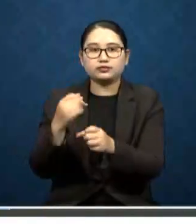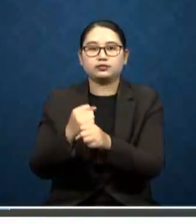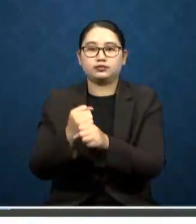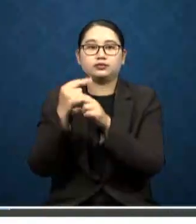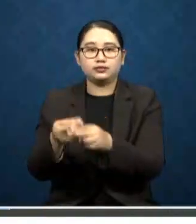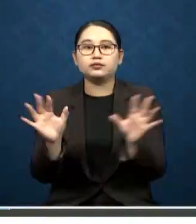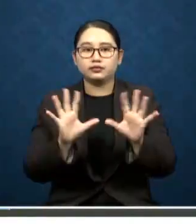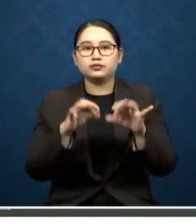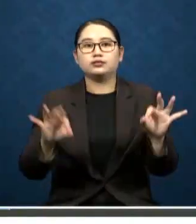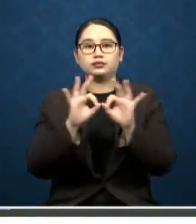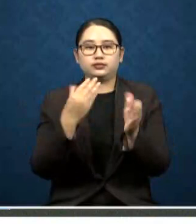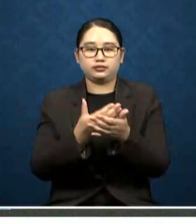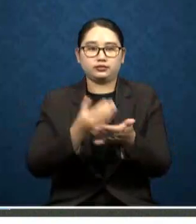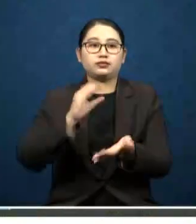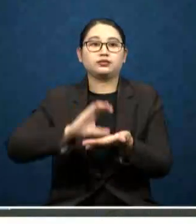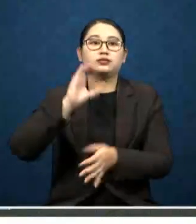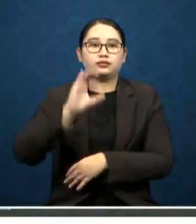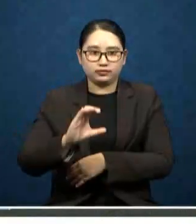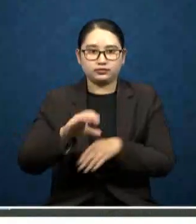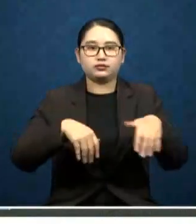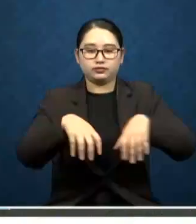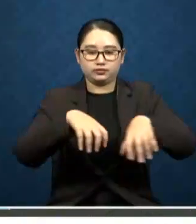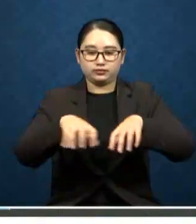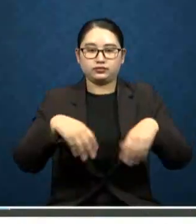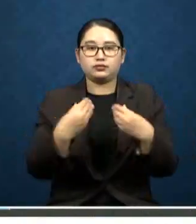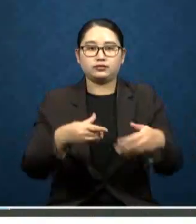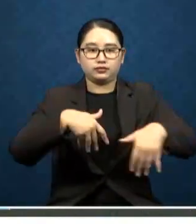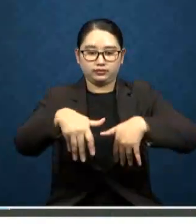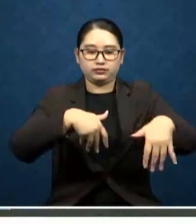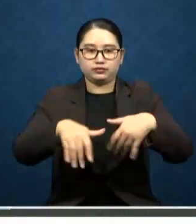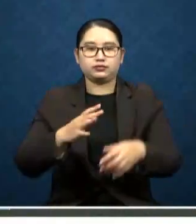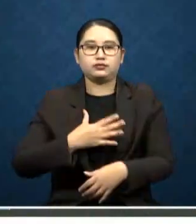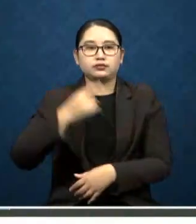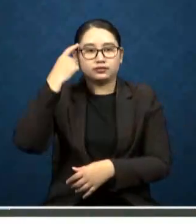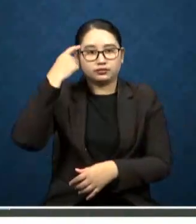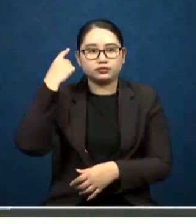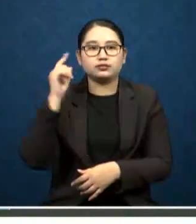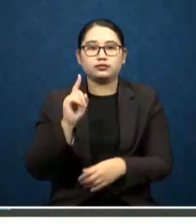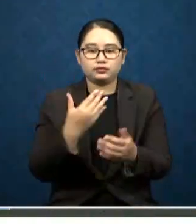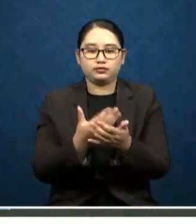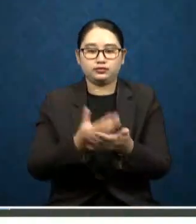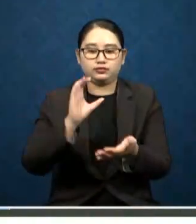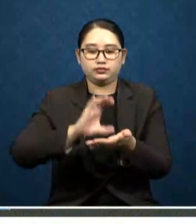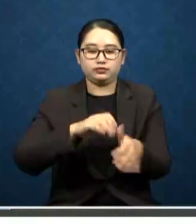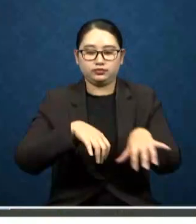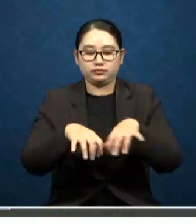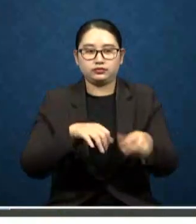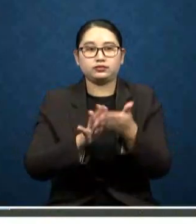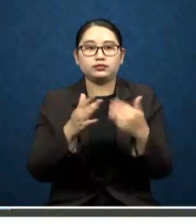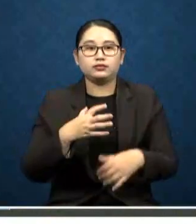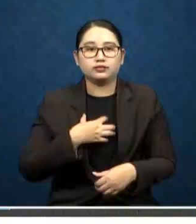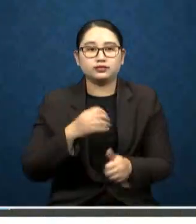ประมาณต้องเป็นส่วนหนึ่งที่รัฐจะต้องจัดให้ผมมองเห็นว่าการจัดงบประมาณที่เป็นข้อเสนอแนะที่ผมผม